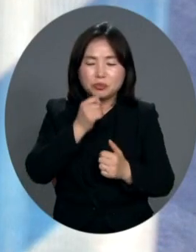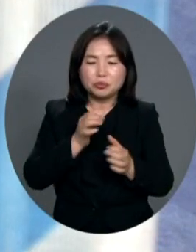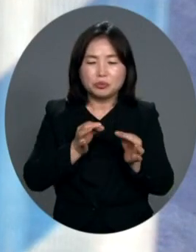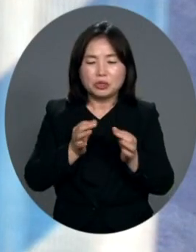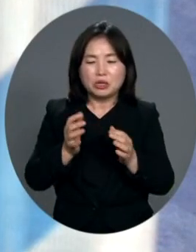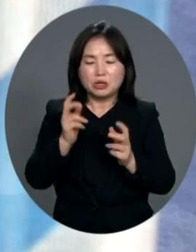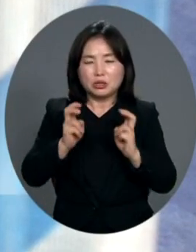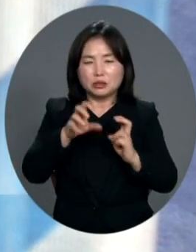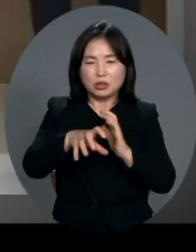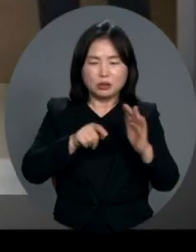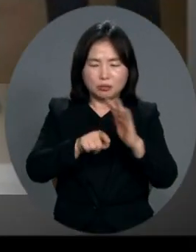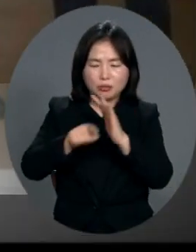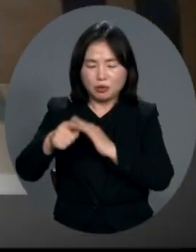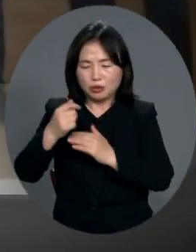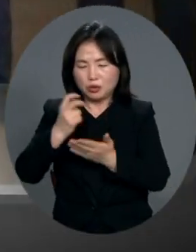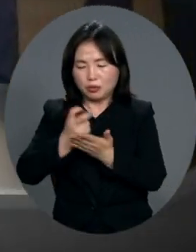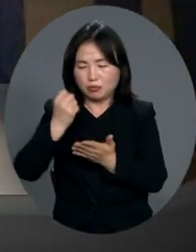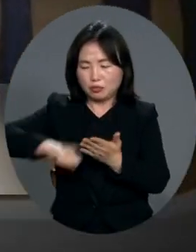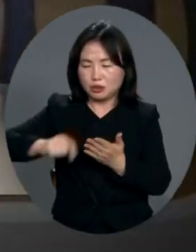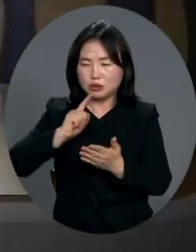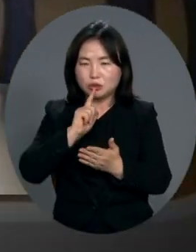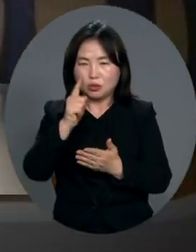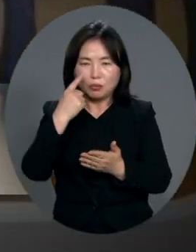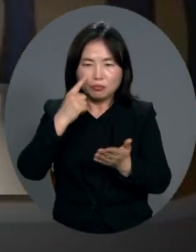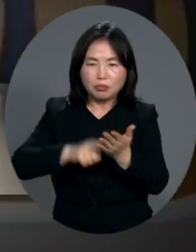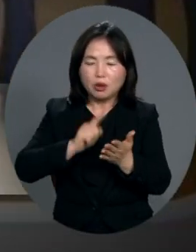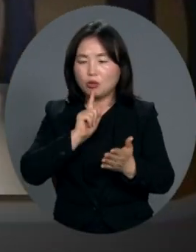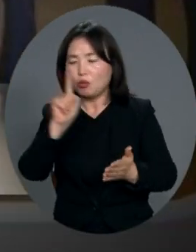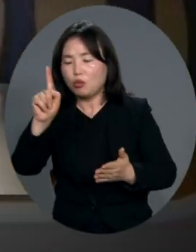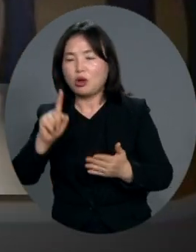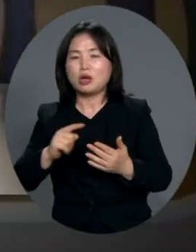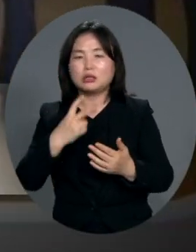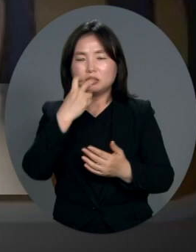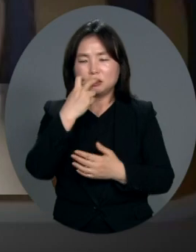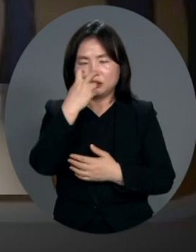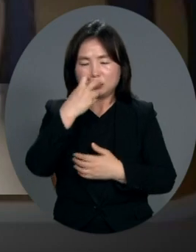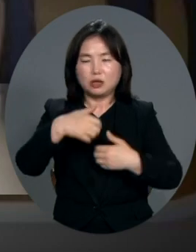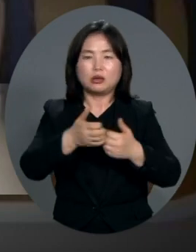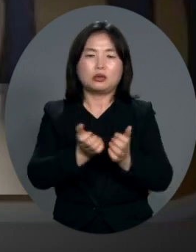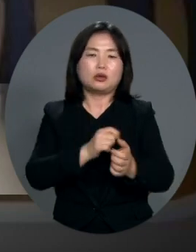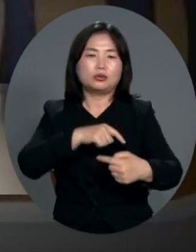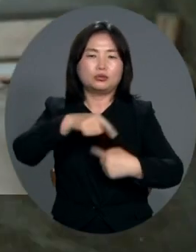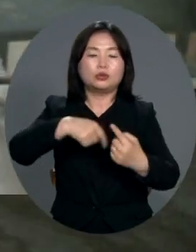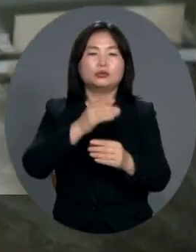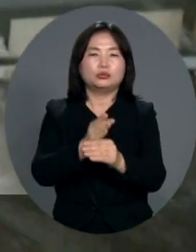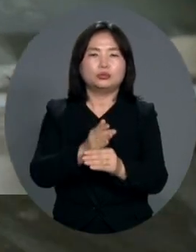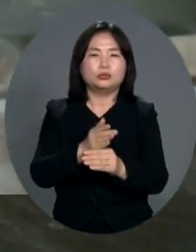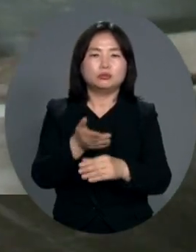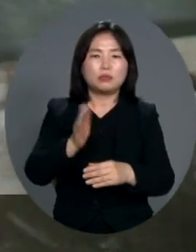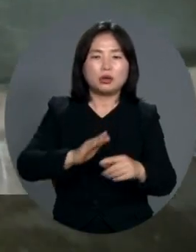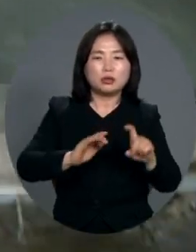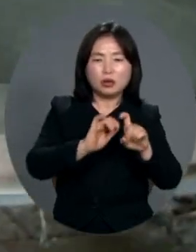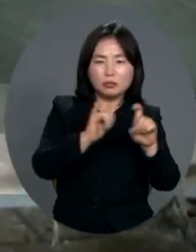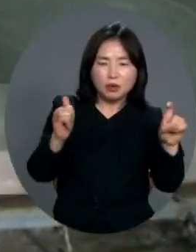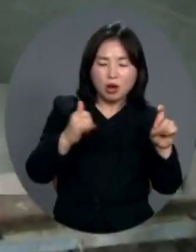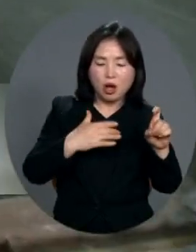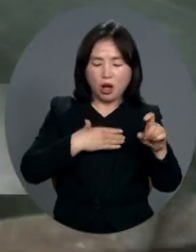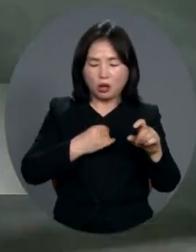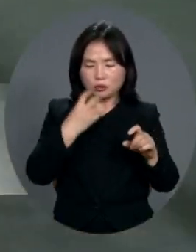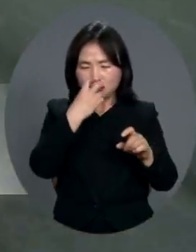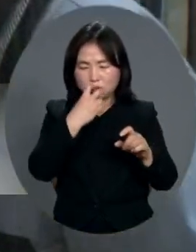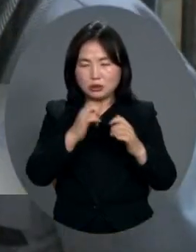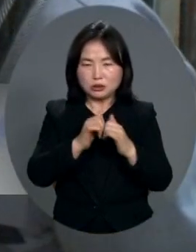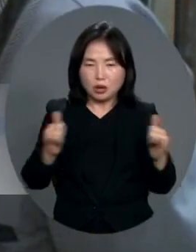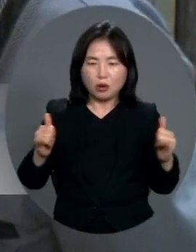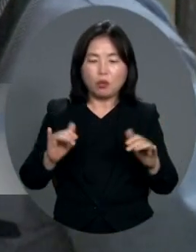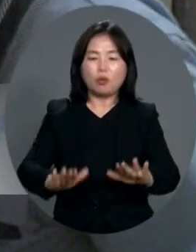사업장을 점검하고 위반 사항을 신고하는 안전보건지킴이단이 운영되고 있습니다. 그런데 10명이던